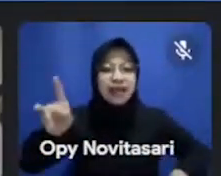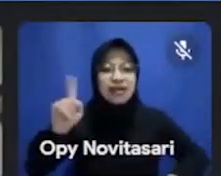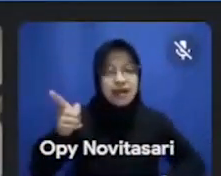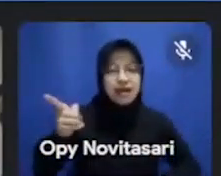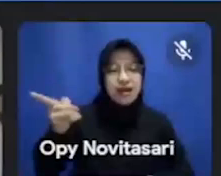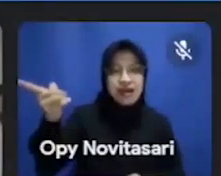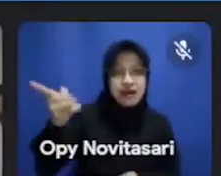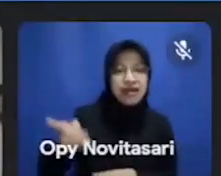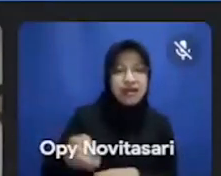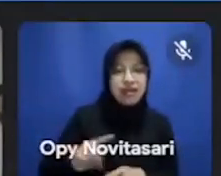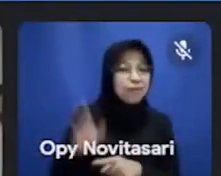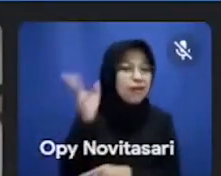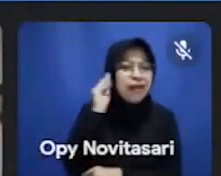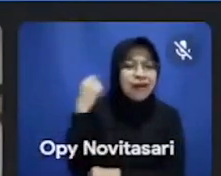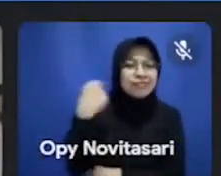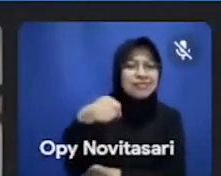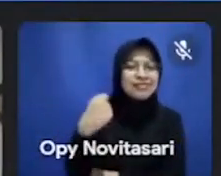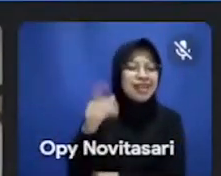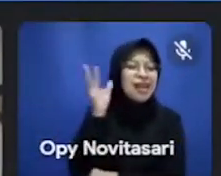yup